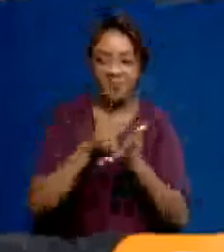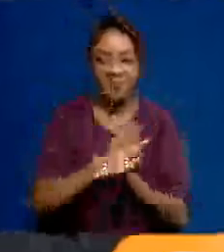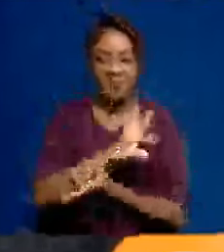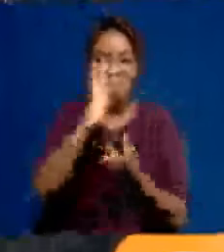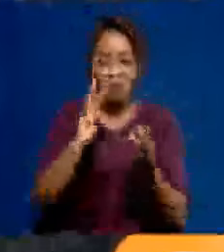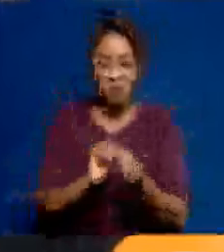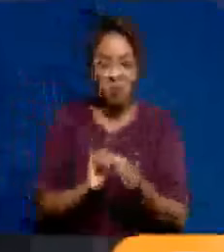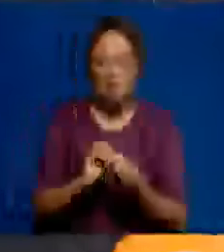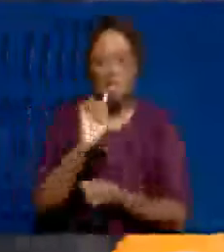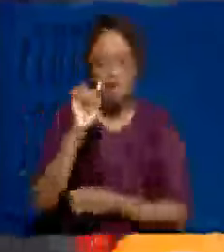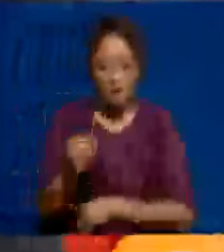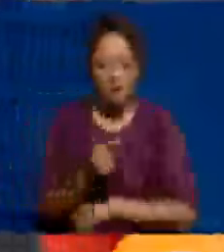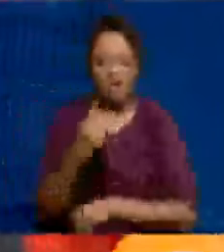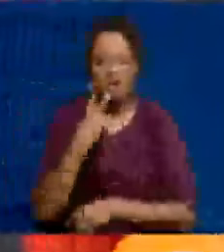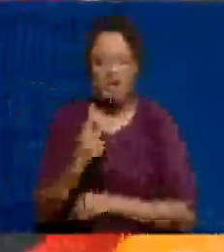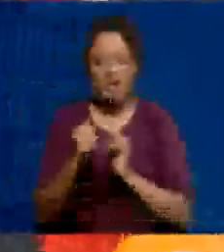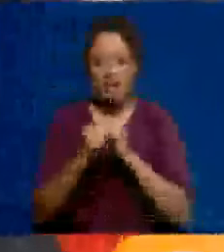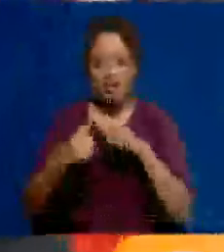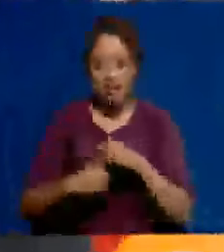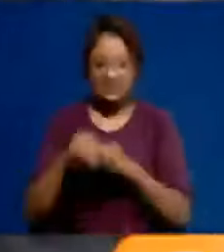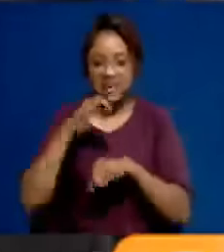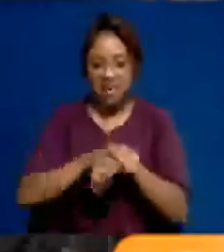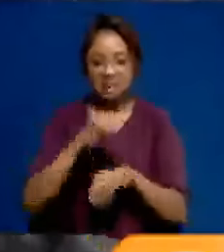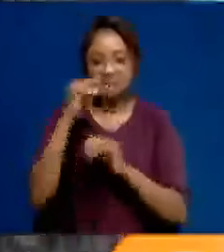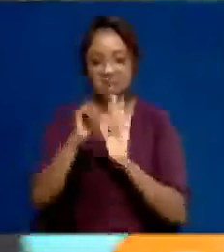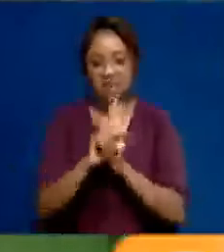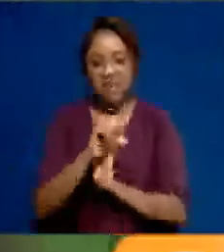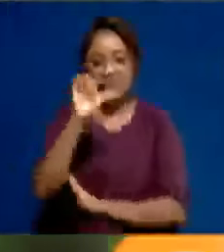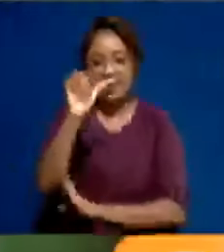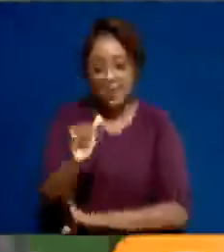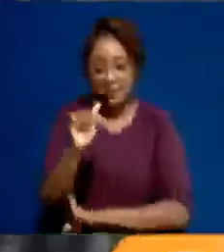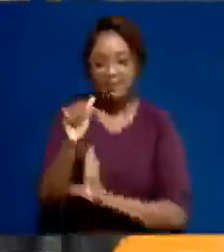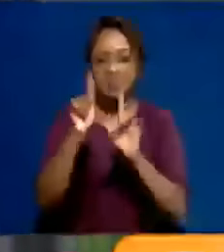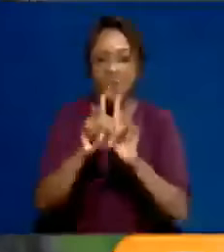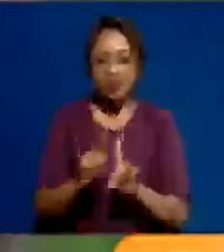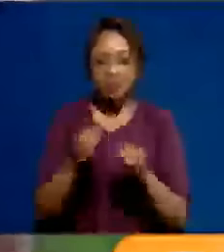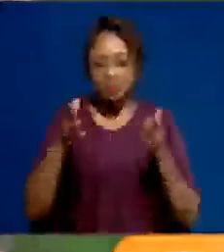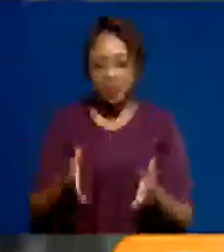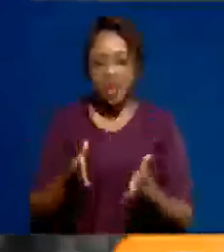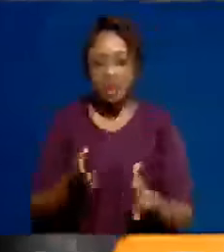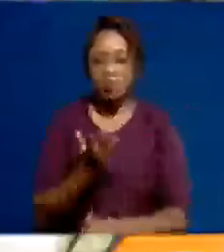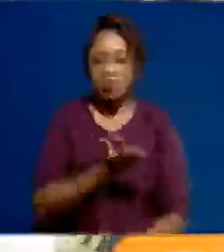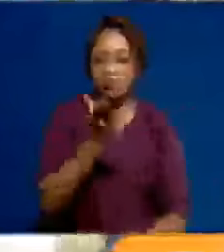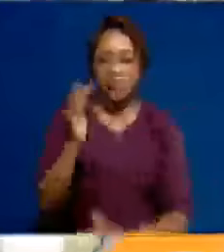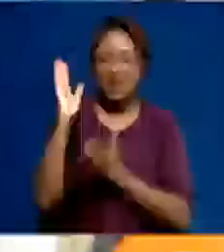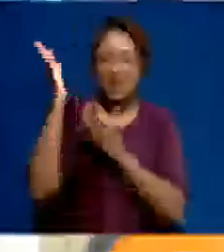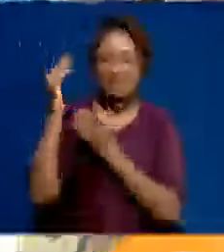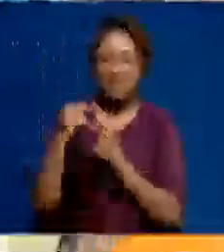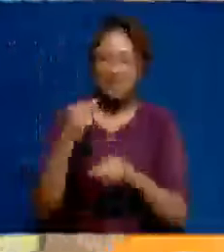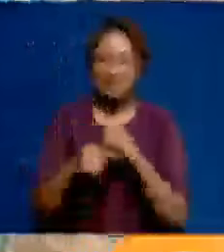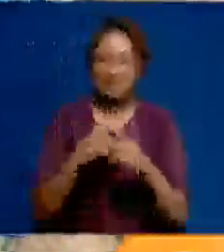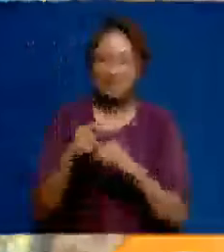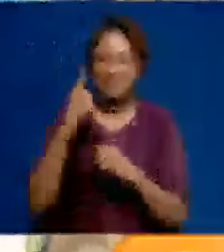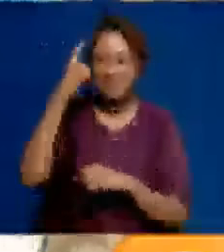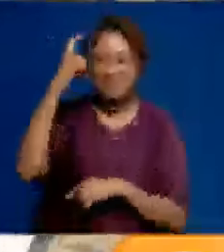1216 waliopata alama ya A katika mtihani huo, na ambao sasa wanatarajia kuendeleza ndoto